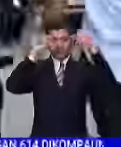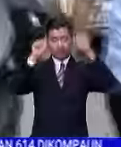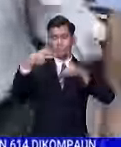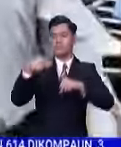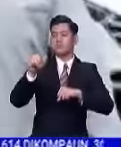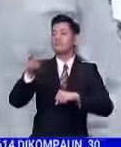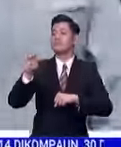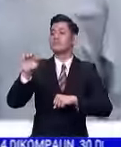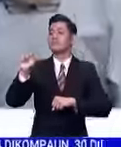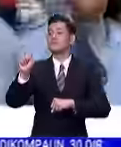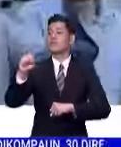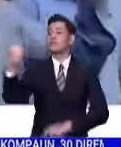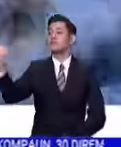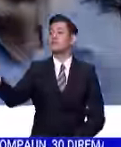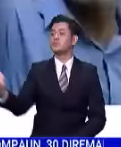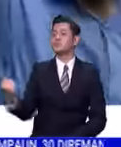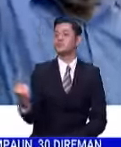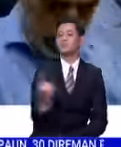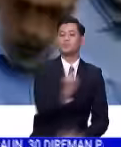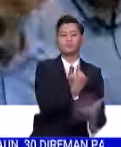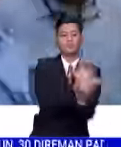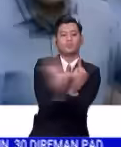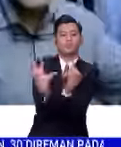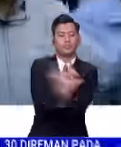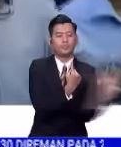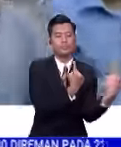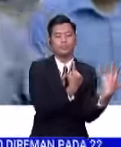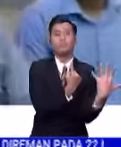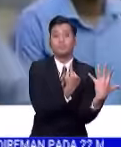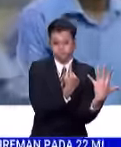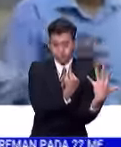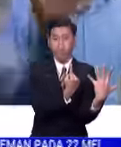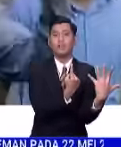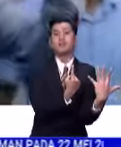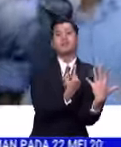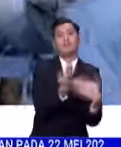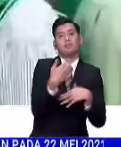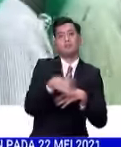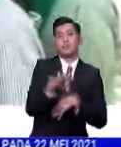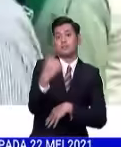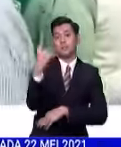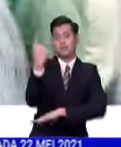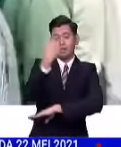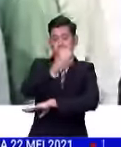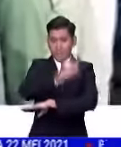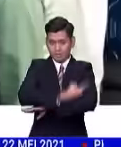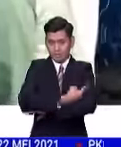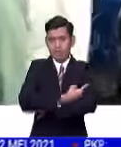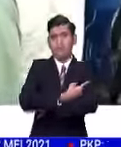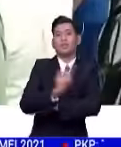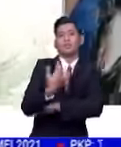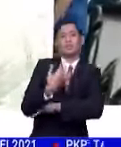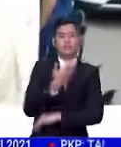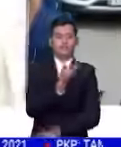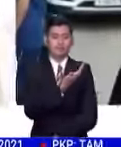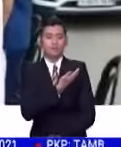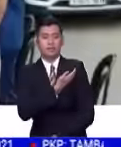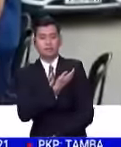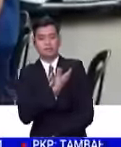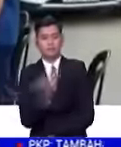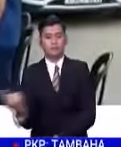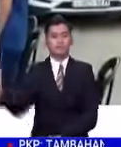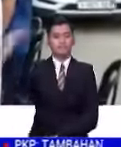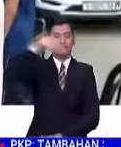di halayak untuk pertama kali selepas 11 hari bumi Gaza diserang rejim Zionis. Yahya Sinwar